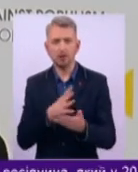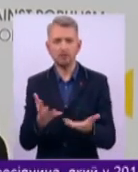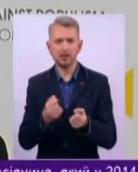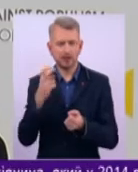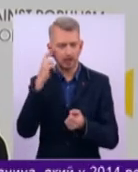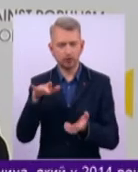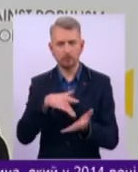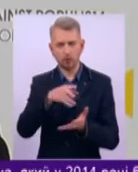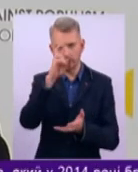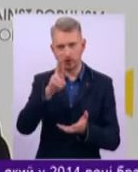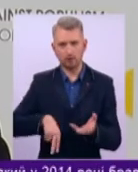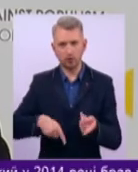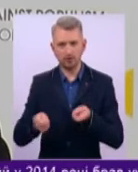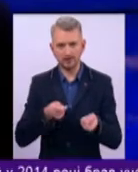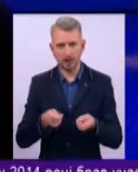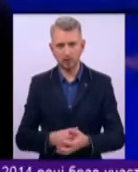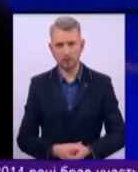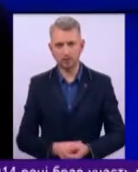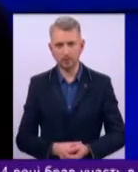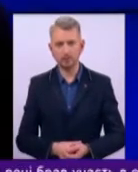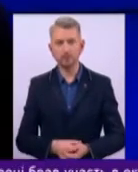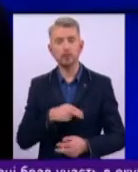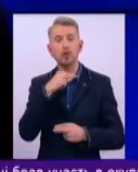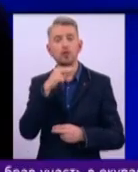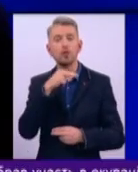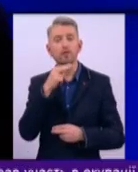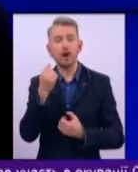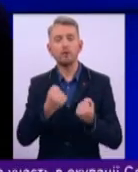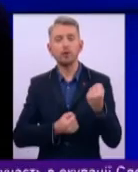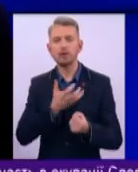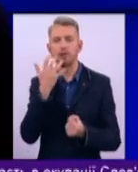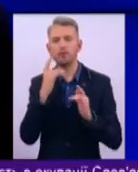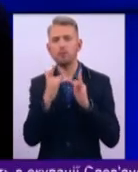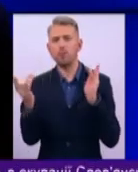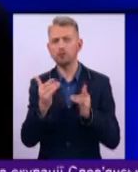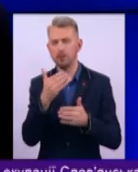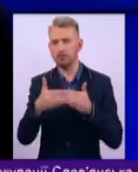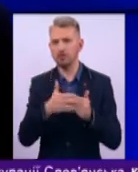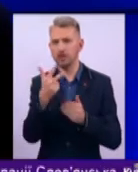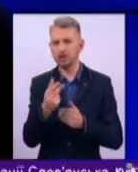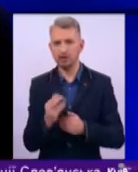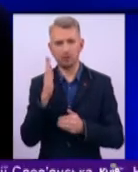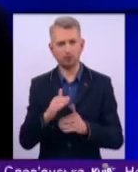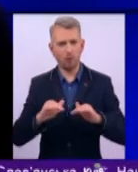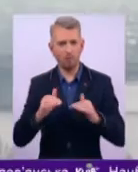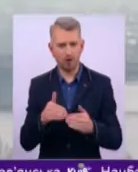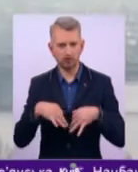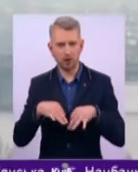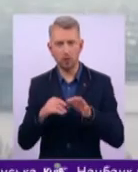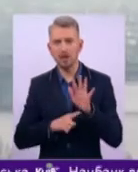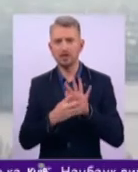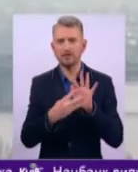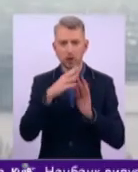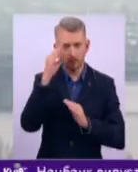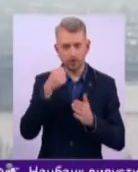Київською міською державною адміністрацією. До уваги водіїв, на Південному мосту найближчі 3 дні буде обмежений рух. З 9 вечора до